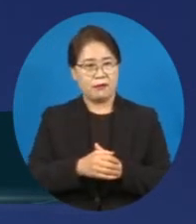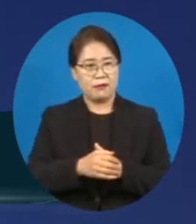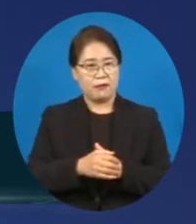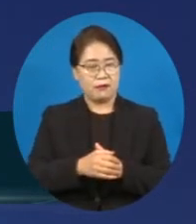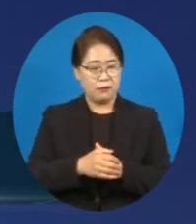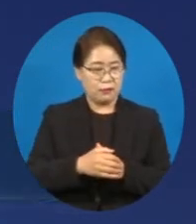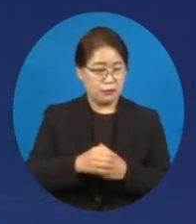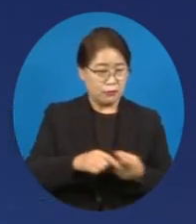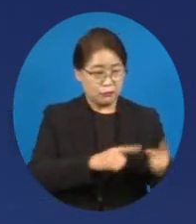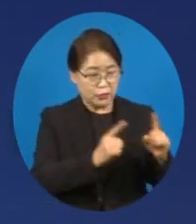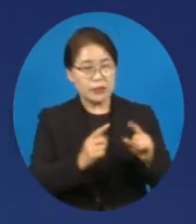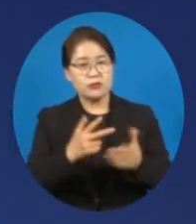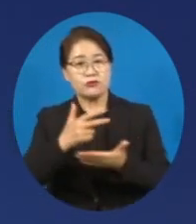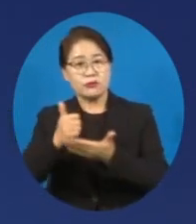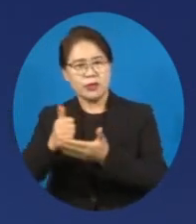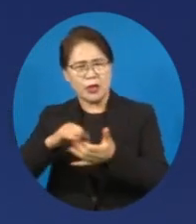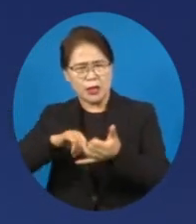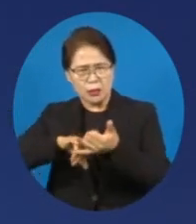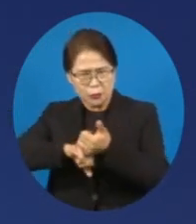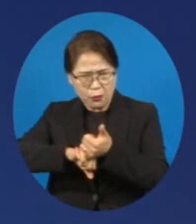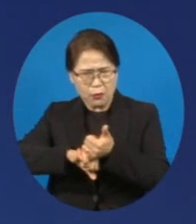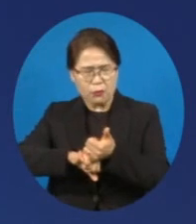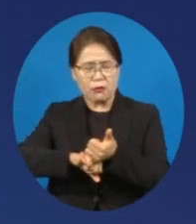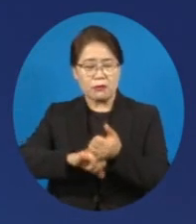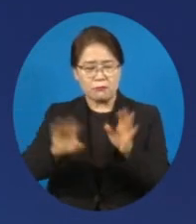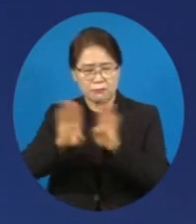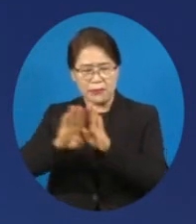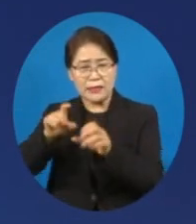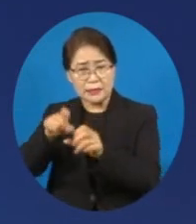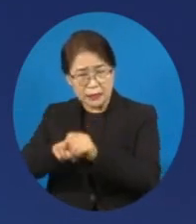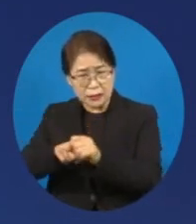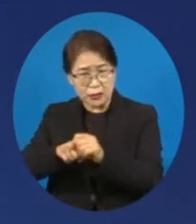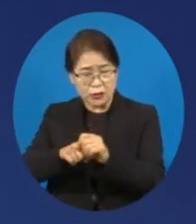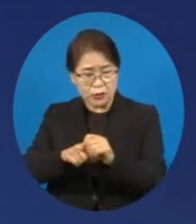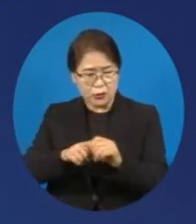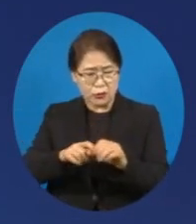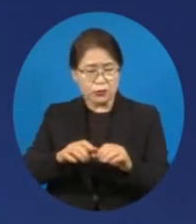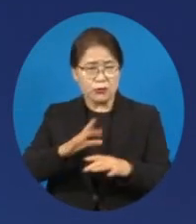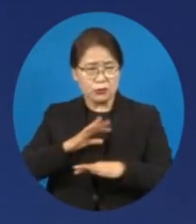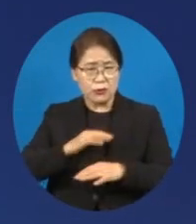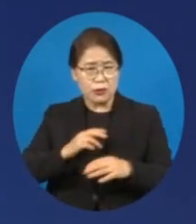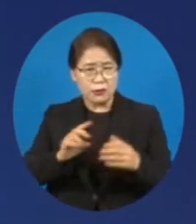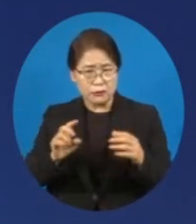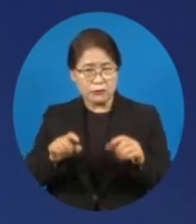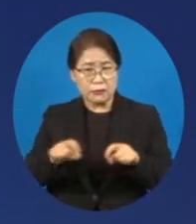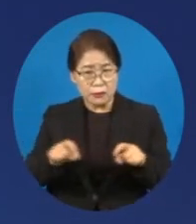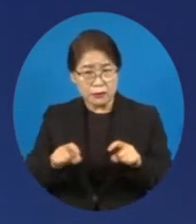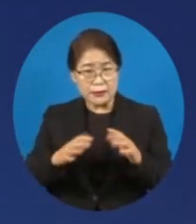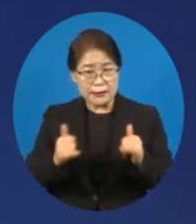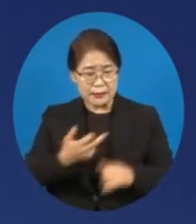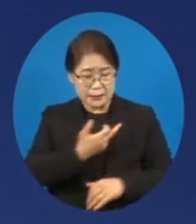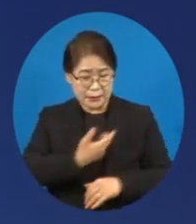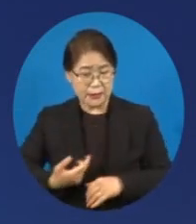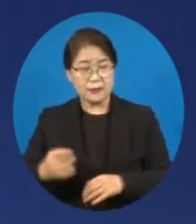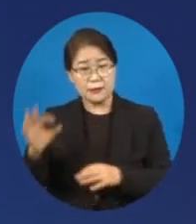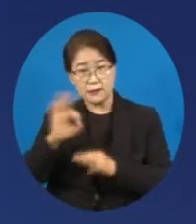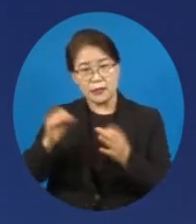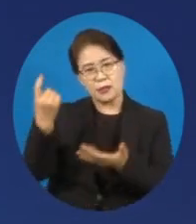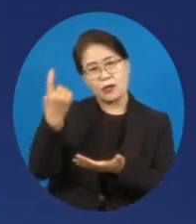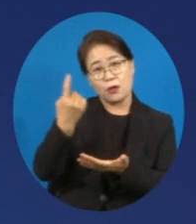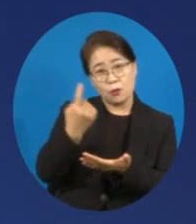저녁에 문을 꼭꼭 걸어 잠그고 두려워 떨고 있는 제자들에게 찾아오셨습니다